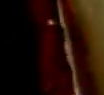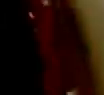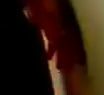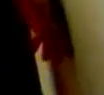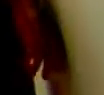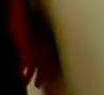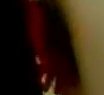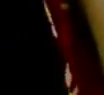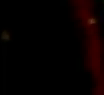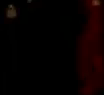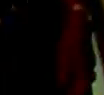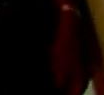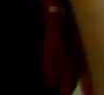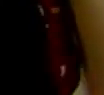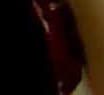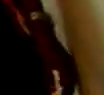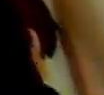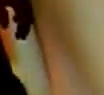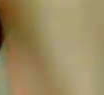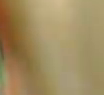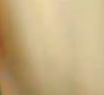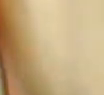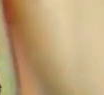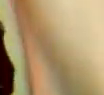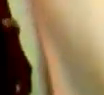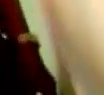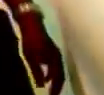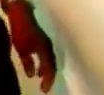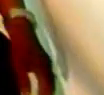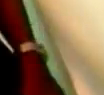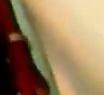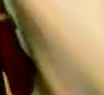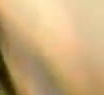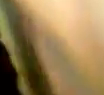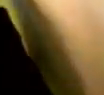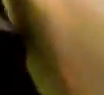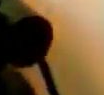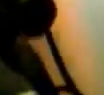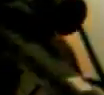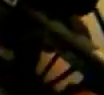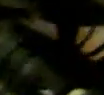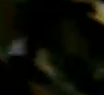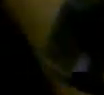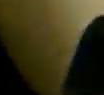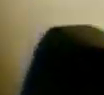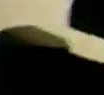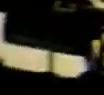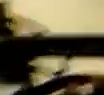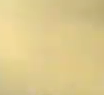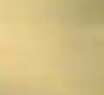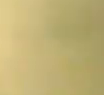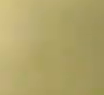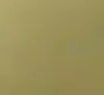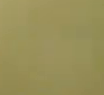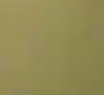Berang ditegur kerana masalah dengan tunang, seorang anak sanggup menikam bapanya di seberang takhir Kuala Terengganu. Laporannya seketika